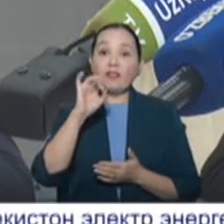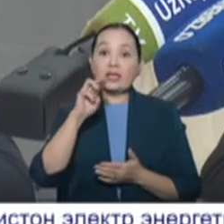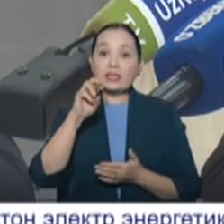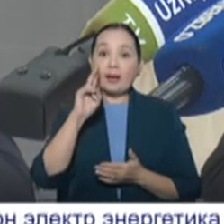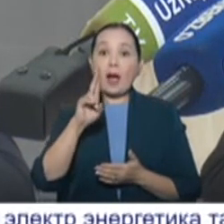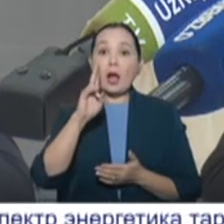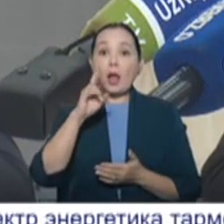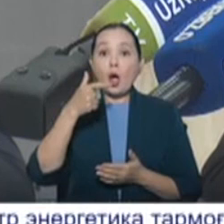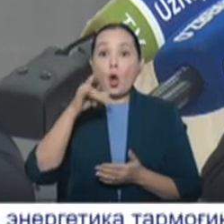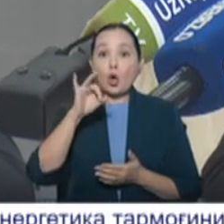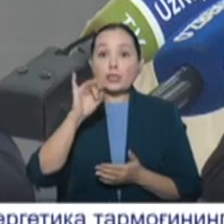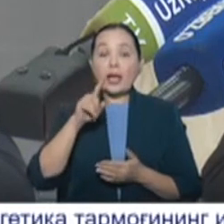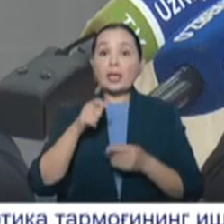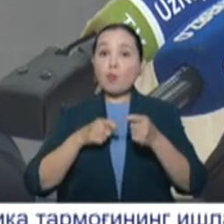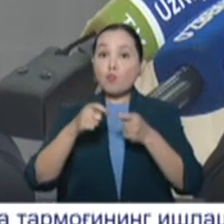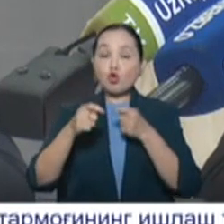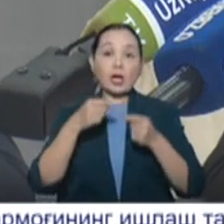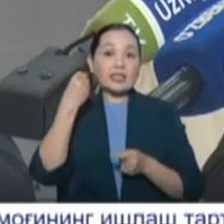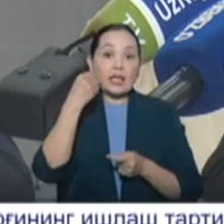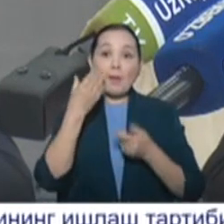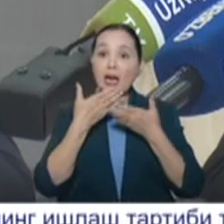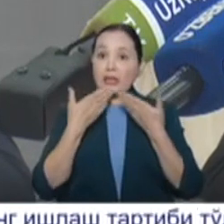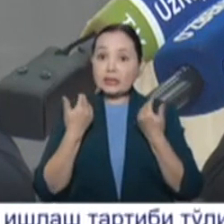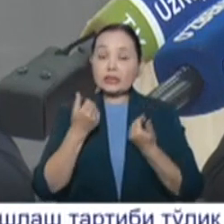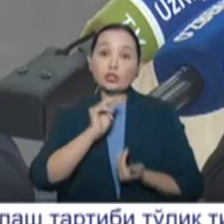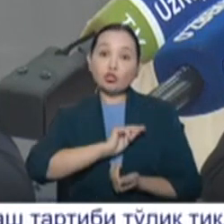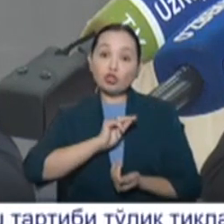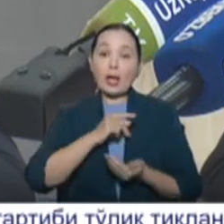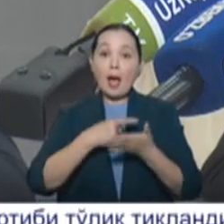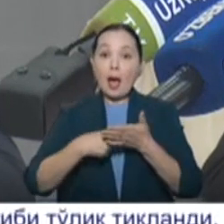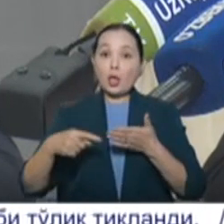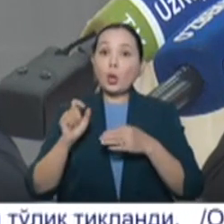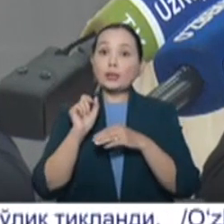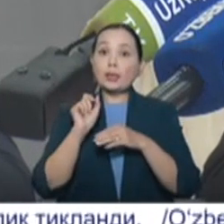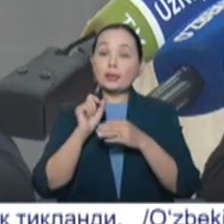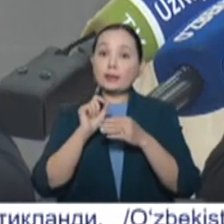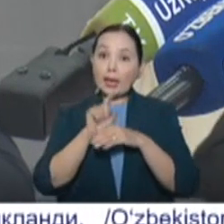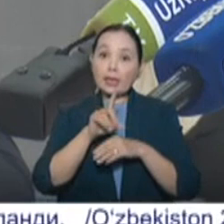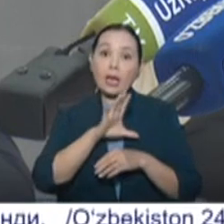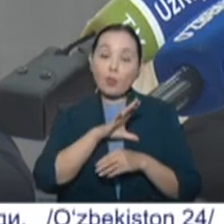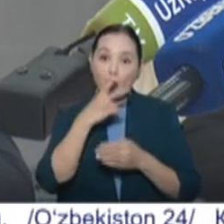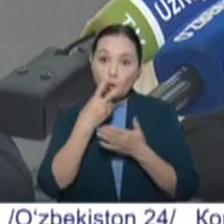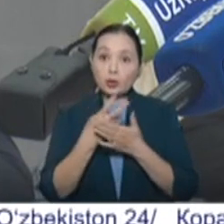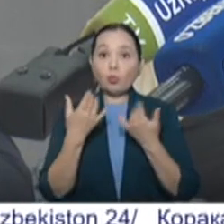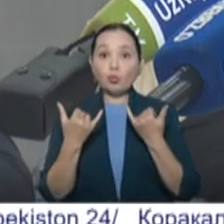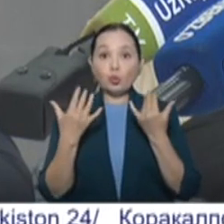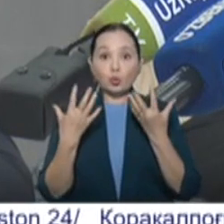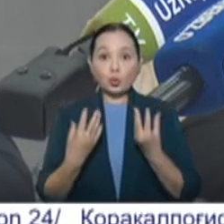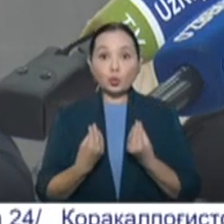boshqaruv tizimi hozir samarasiz ishlaganligini alohida ta'kidlab o'tdi. I bugungi kunda